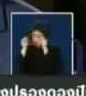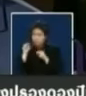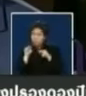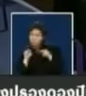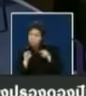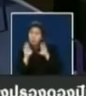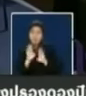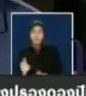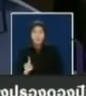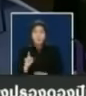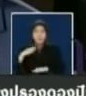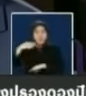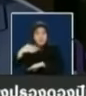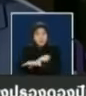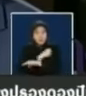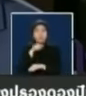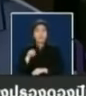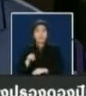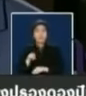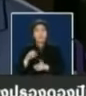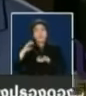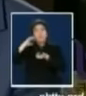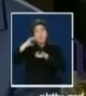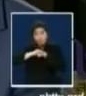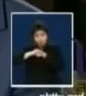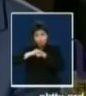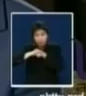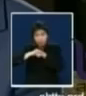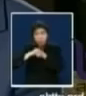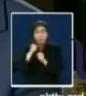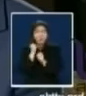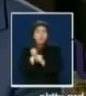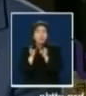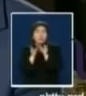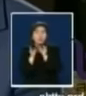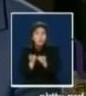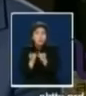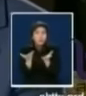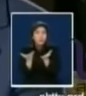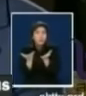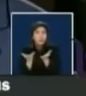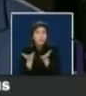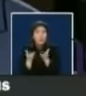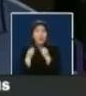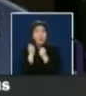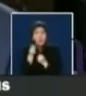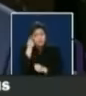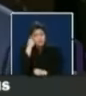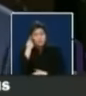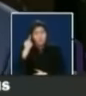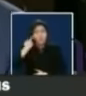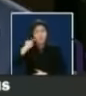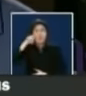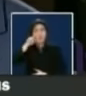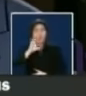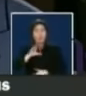ก็การปรองดองหลักของการปรองดองคือการทำอย่างไรให้เขาเรียกว่าเป็นประโยชน์ต่อส่วนรว